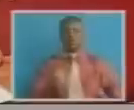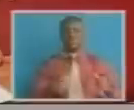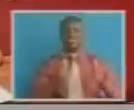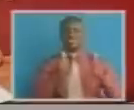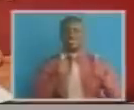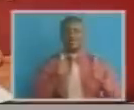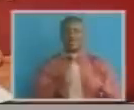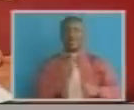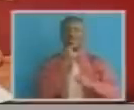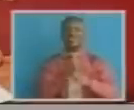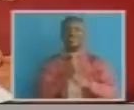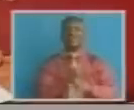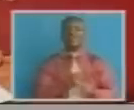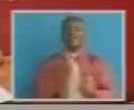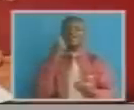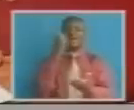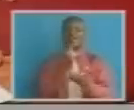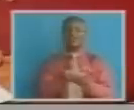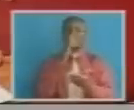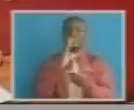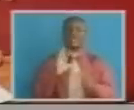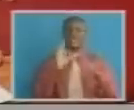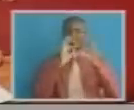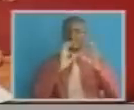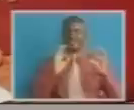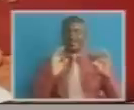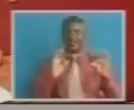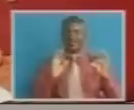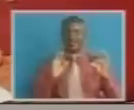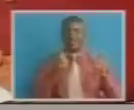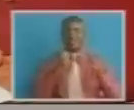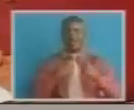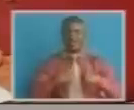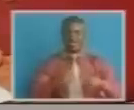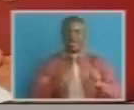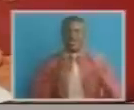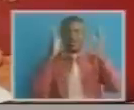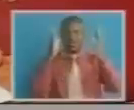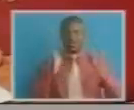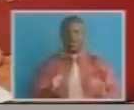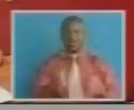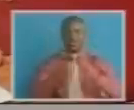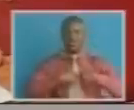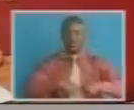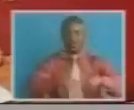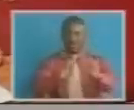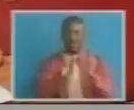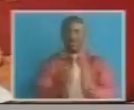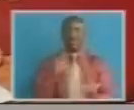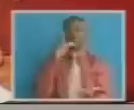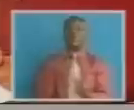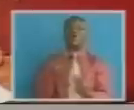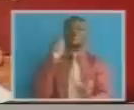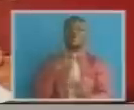rasmi kuhusu utekelezaji wa majukumu Yake kwa vikao na mtendaji mkuu wake atakuwa ni mkurugenzi wa uchaguzi ambaye atateuliwa na kufanya kazi kwa mujibu wa